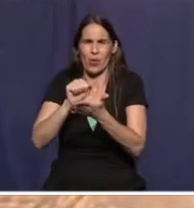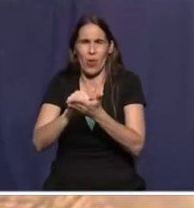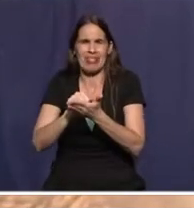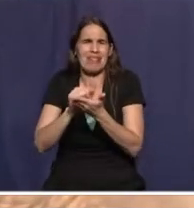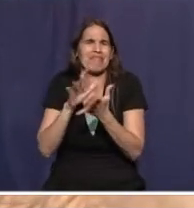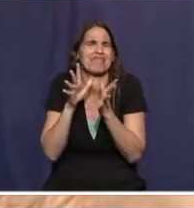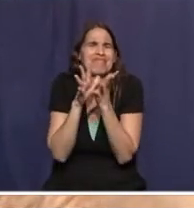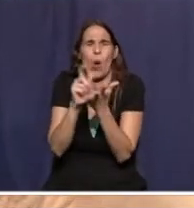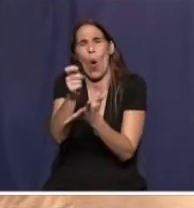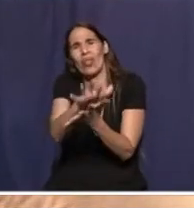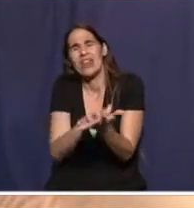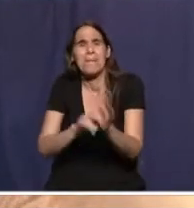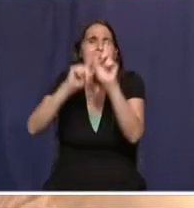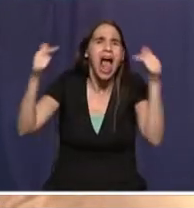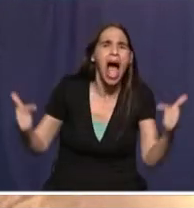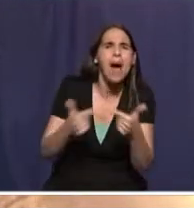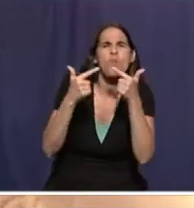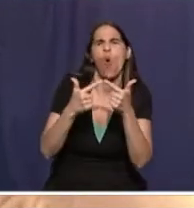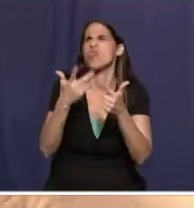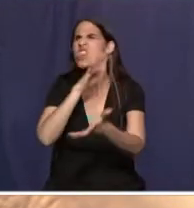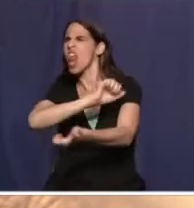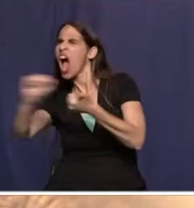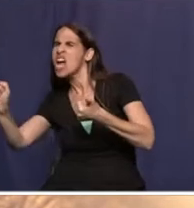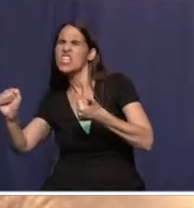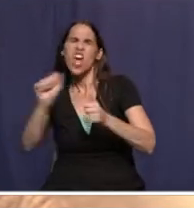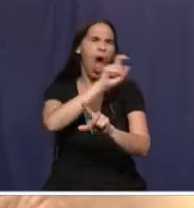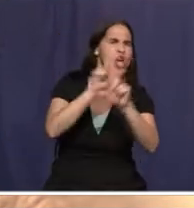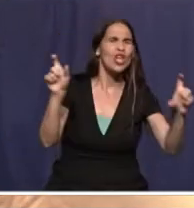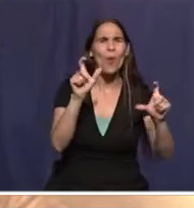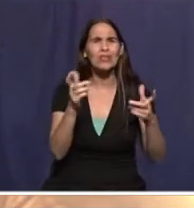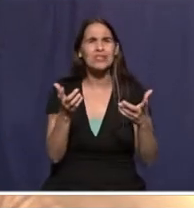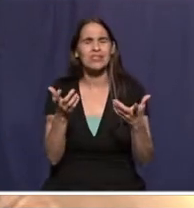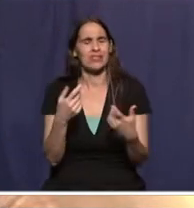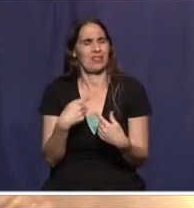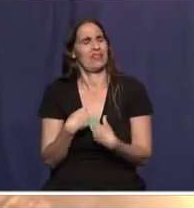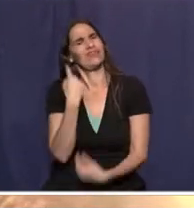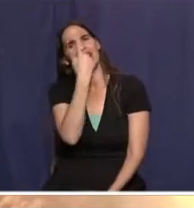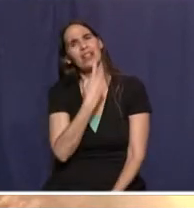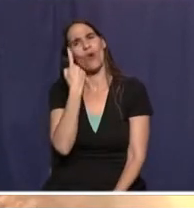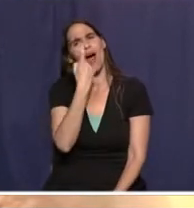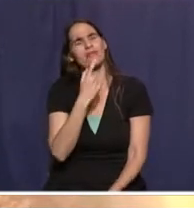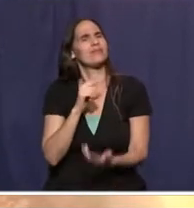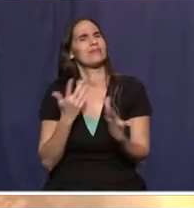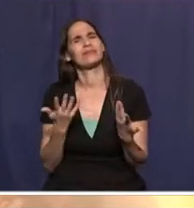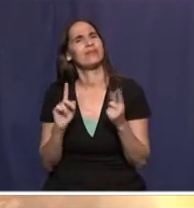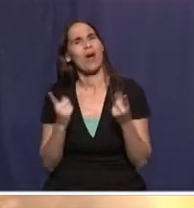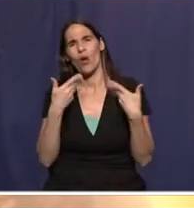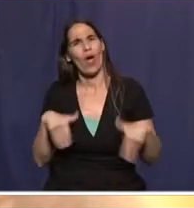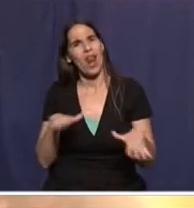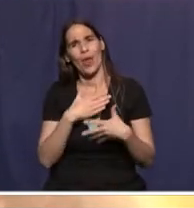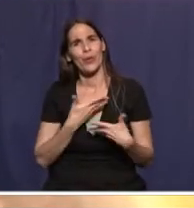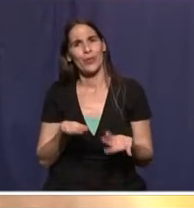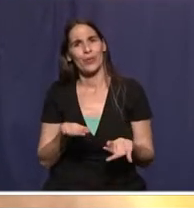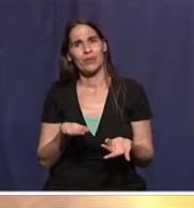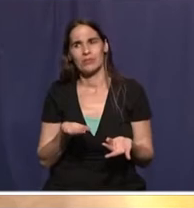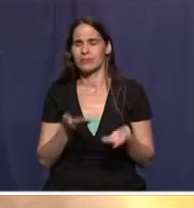דיו נשפכים על מלחמות, קריאות לריסוקים והאשמות. ואני תוהה מה קורה לנו.